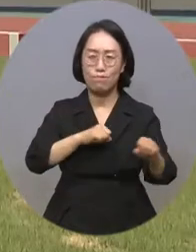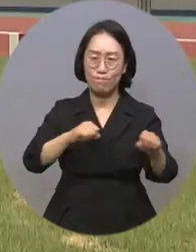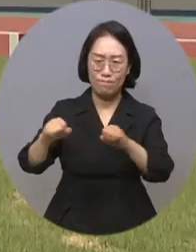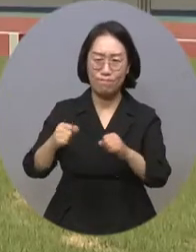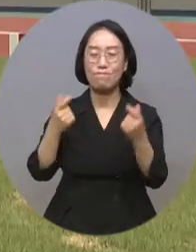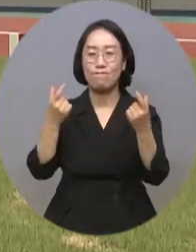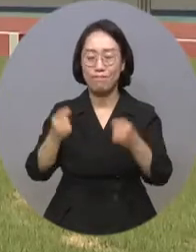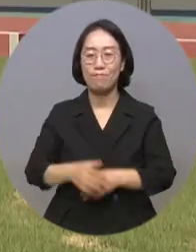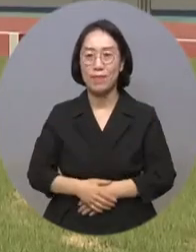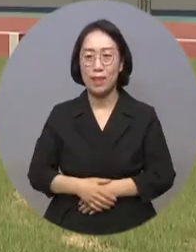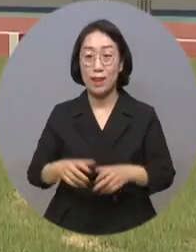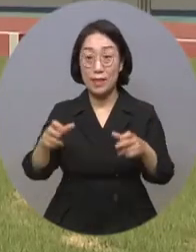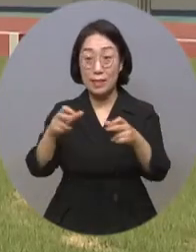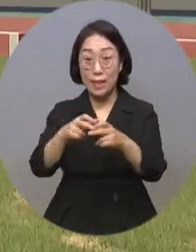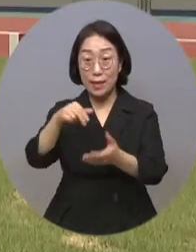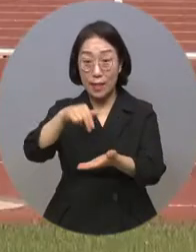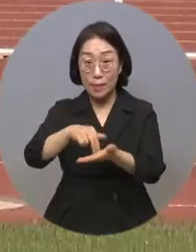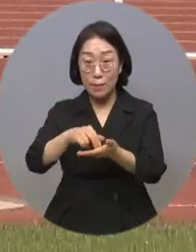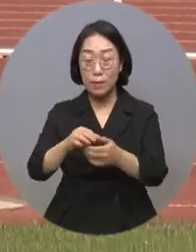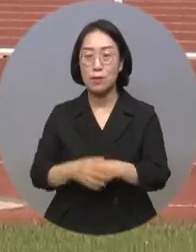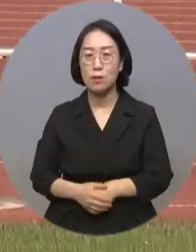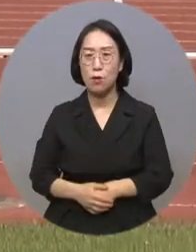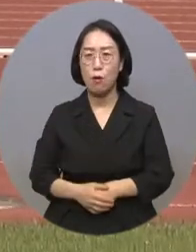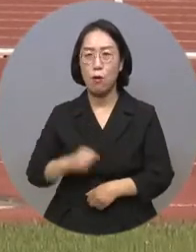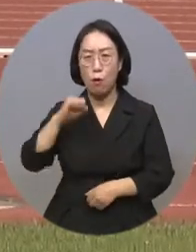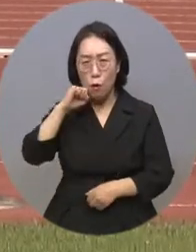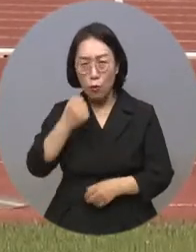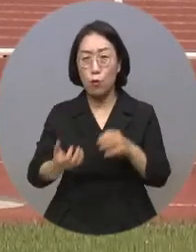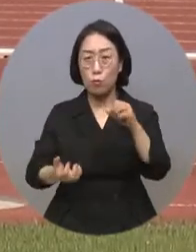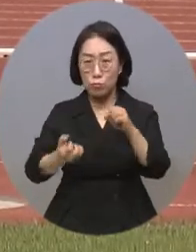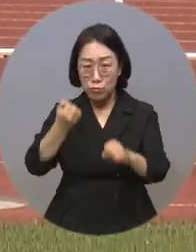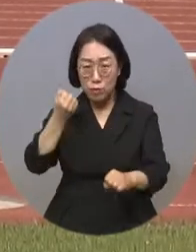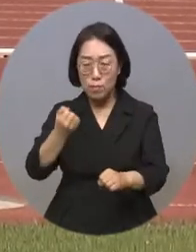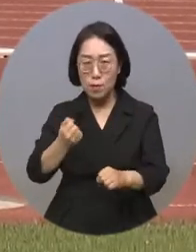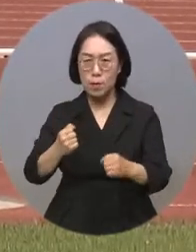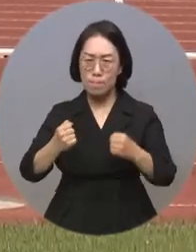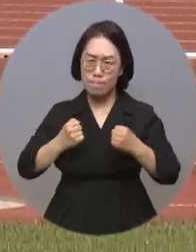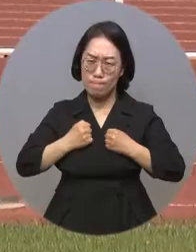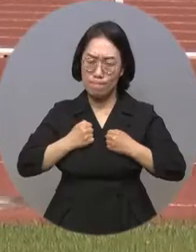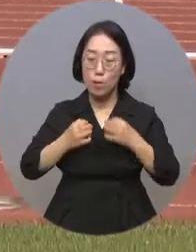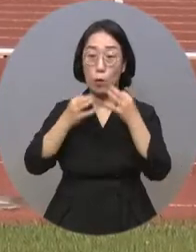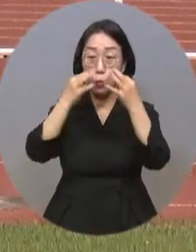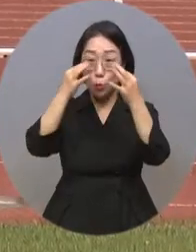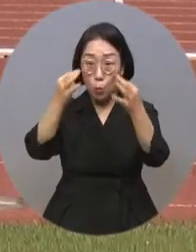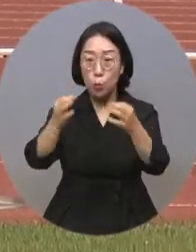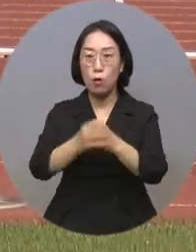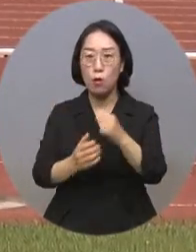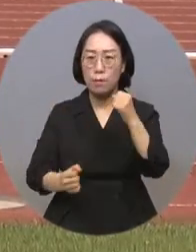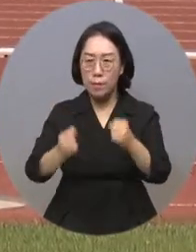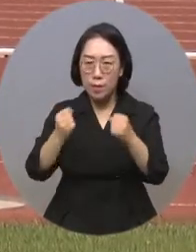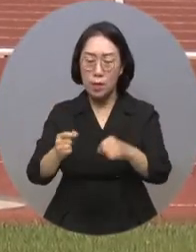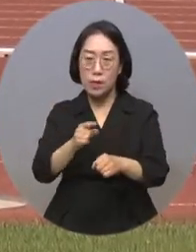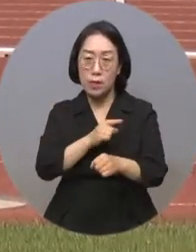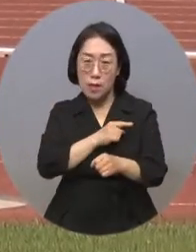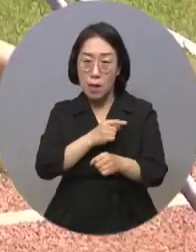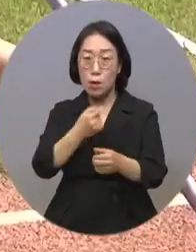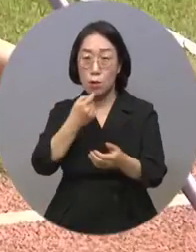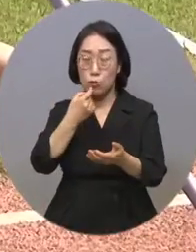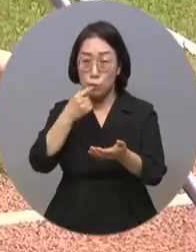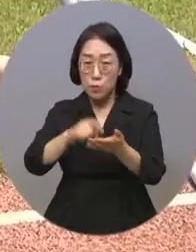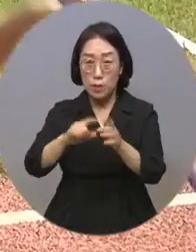움직임입니다. 장애인 육상은 그 쉽지 않은 움직임을 향한 열정이자 육상의 의미가 가장 빛나는